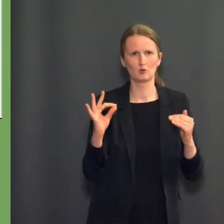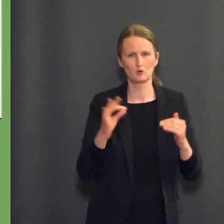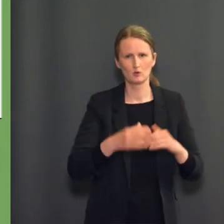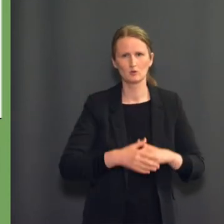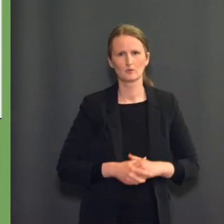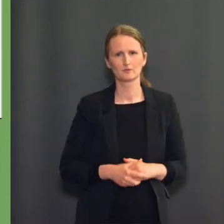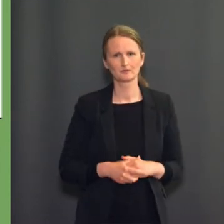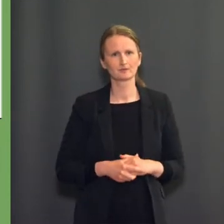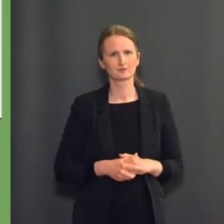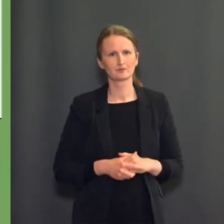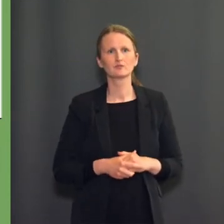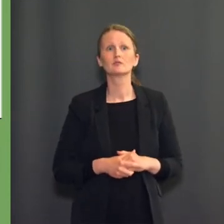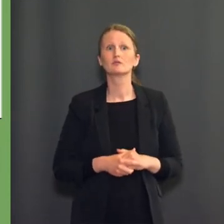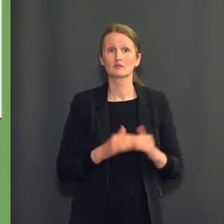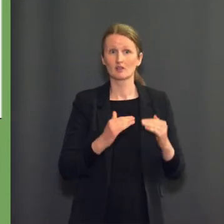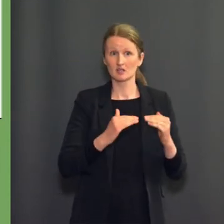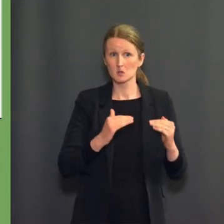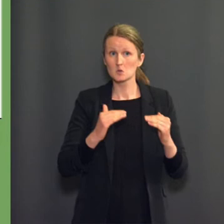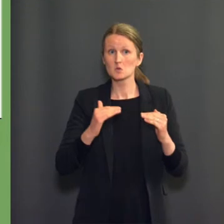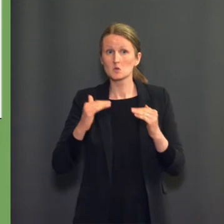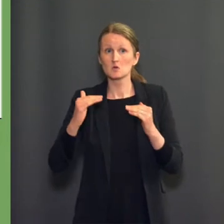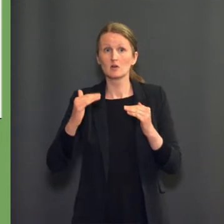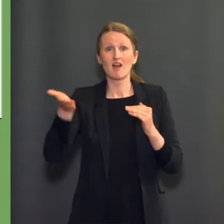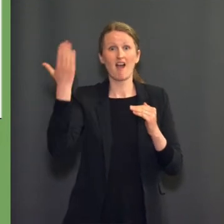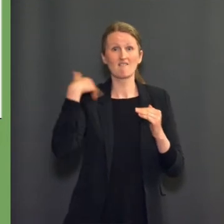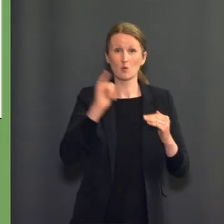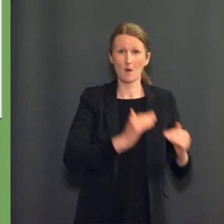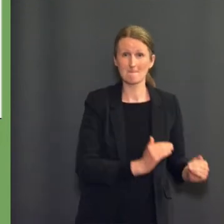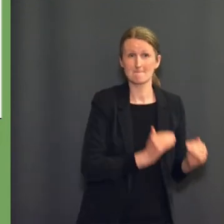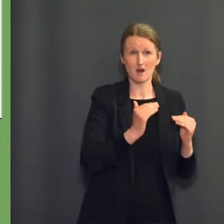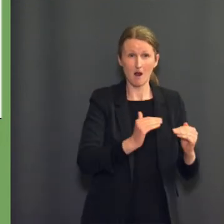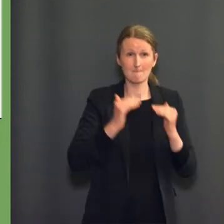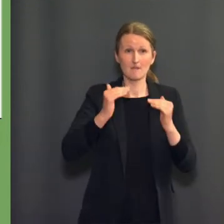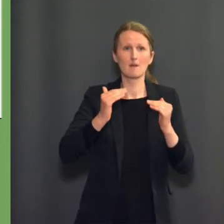L'augmentation semble toutefois se ralentir ces derniers jours.